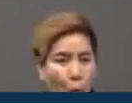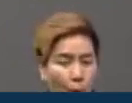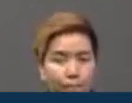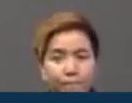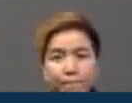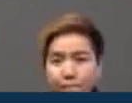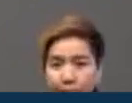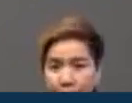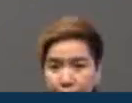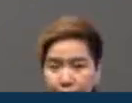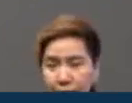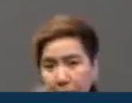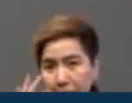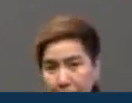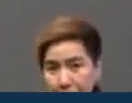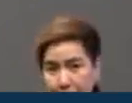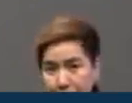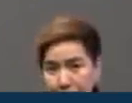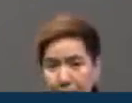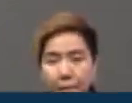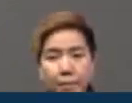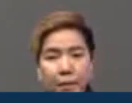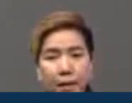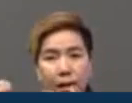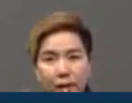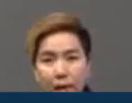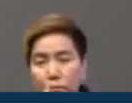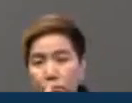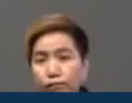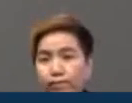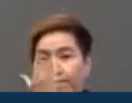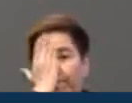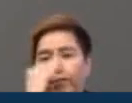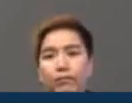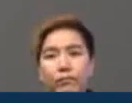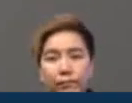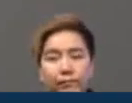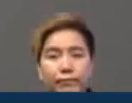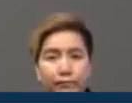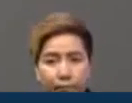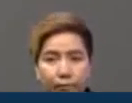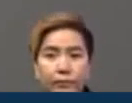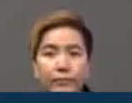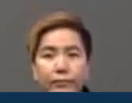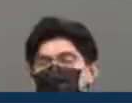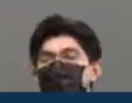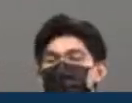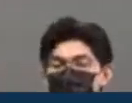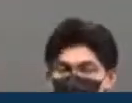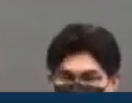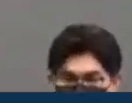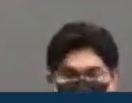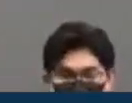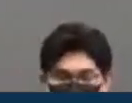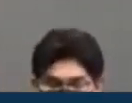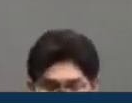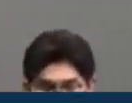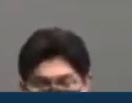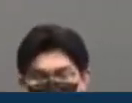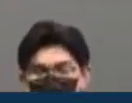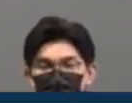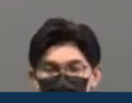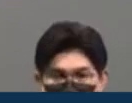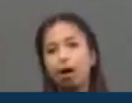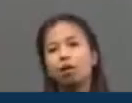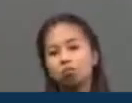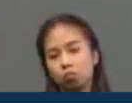คส่งเสริมการค้าการลงทุนของไทยกับเขตเศรษฐกิจต่างๆที่มาที่เป็นหุ้นส่วนของเรานะครับซึ่งเรื่องเหล่านี้ถ้าธุรกิจก็จะเข้ามาลงทุนมากขึ้น